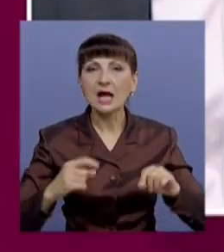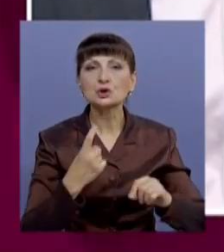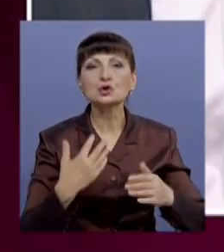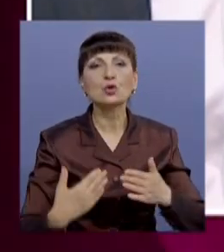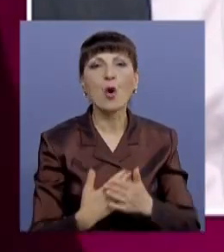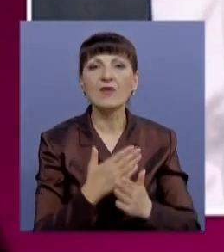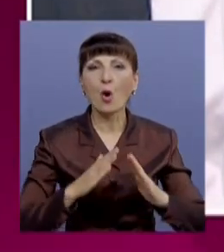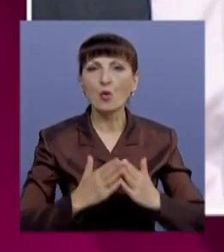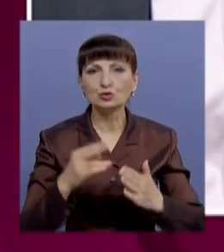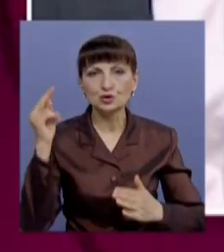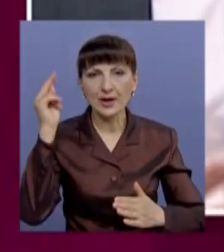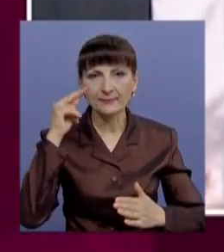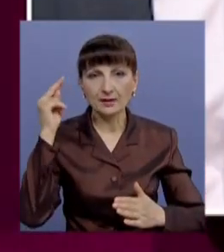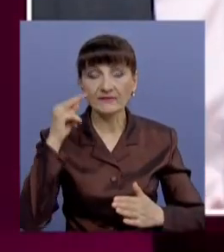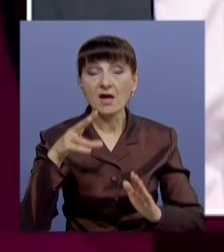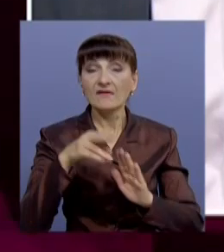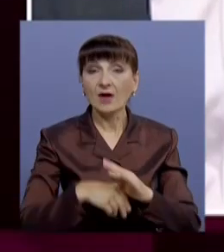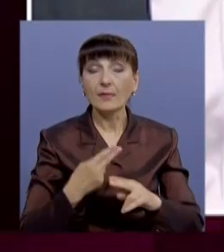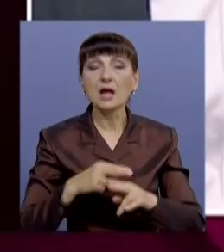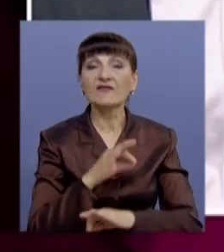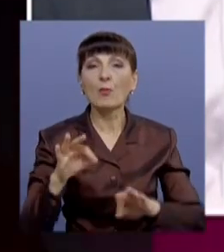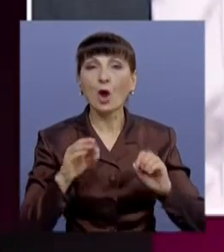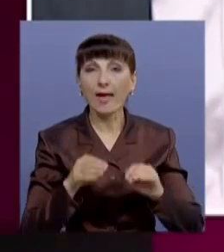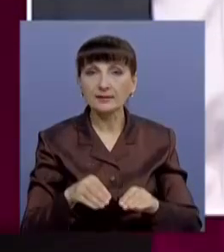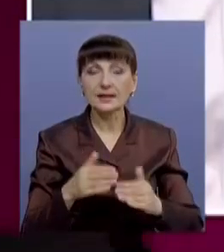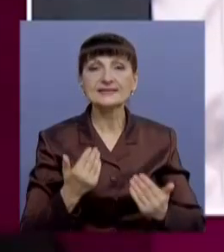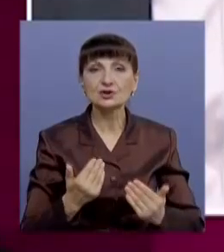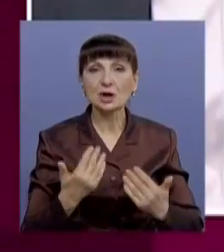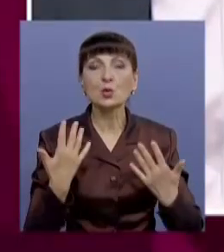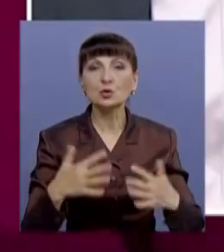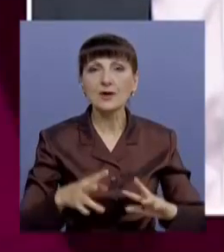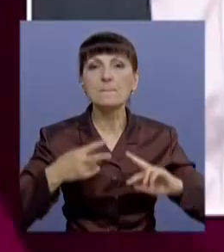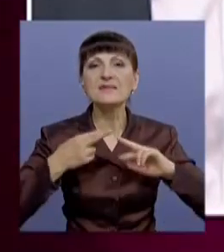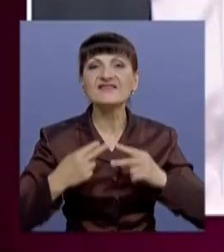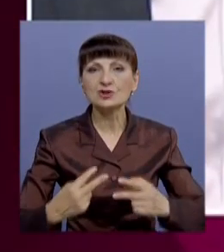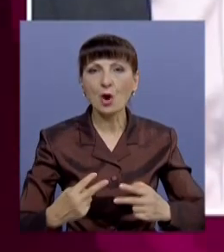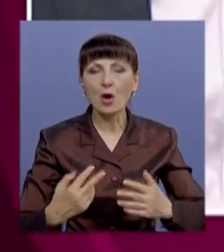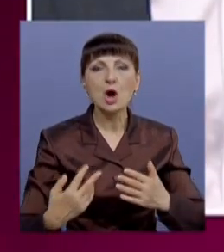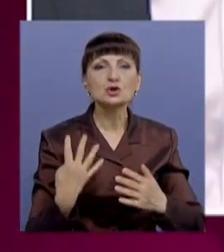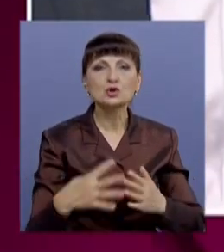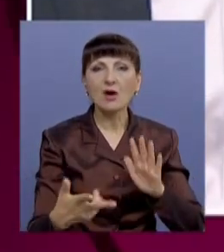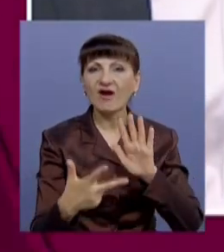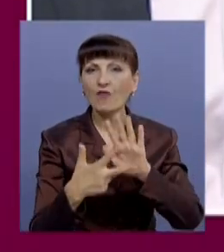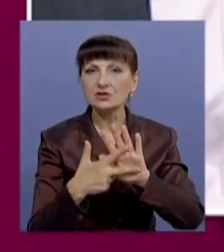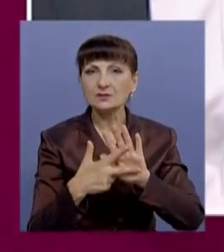учебников». И в рамках этого проекта сейчас уже переведено 48 учебников.